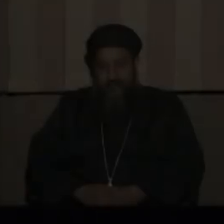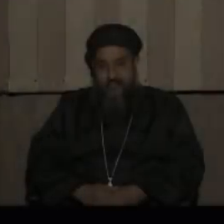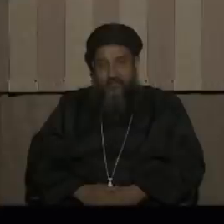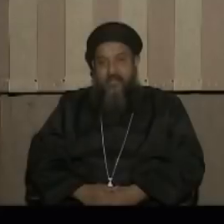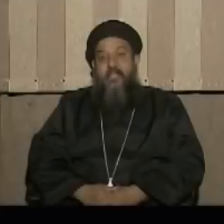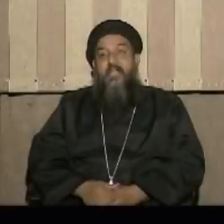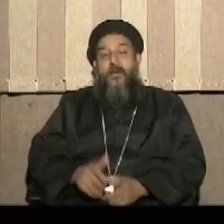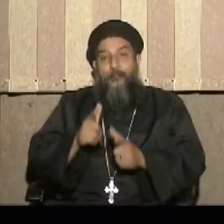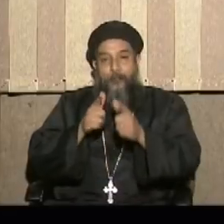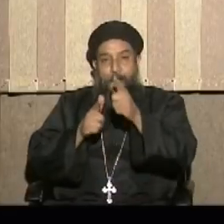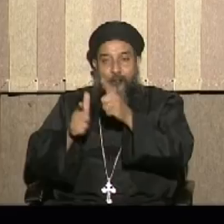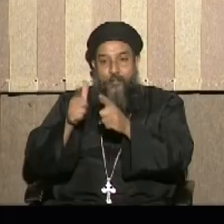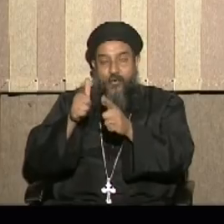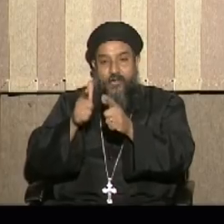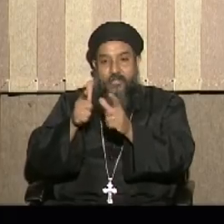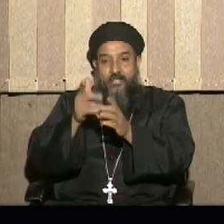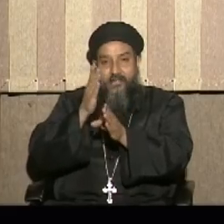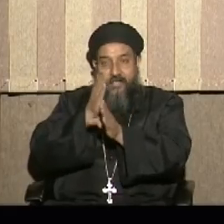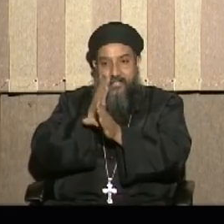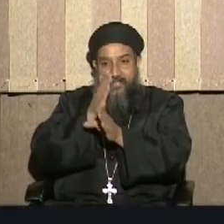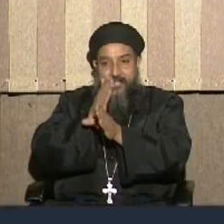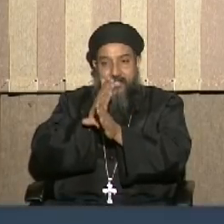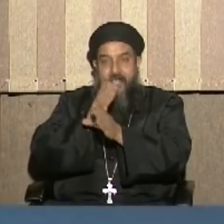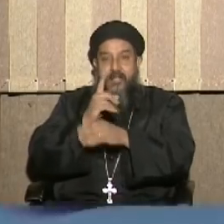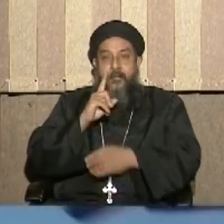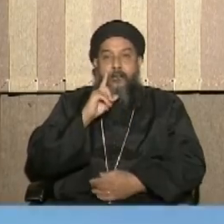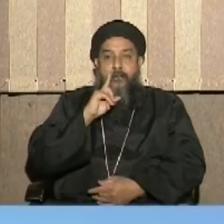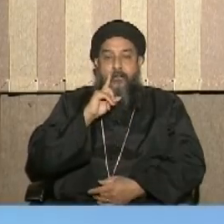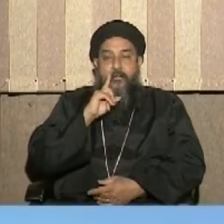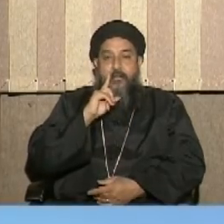ودوماديوس. إخراج ماجد توفيق.